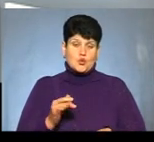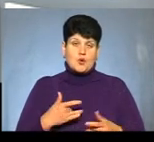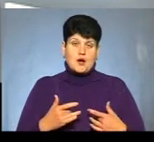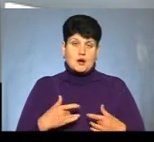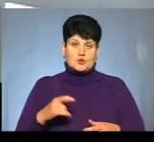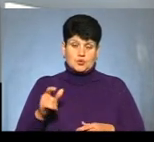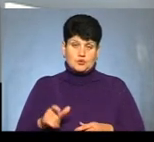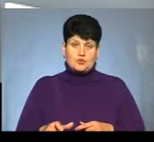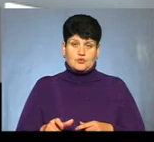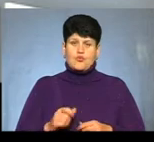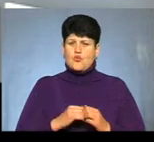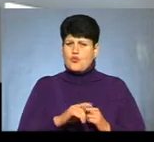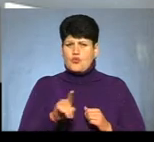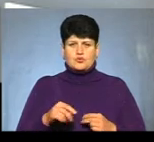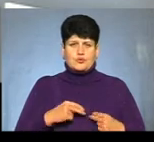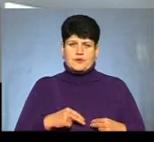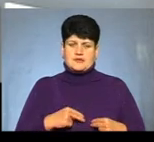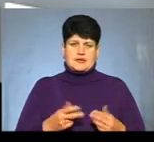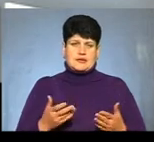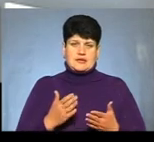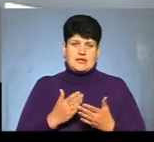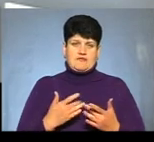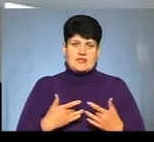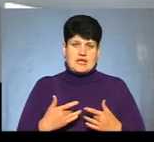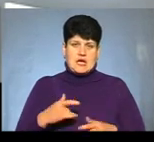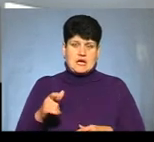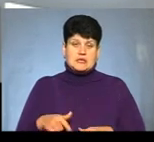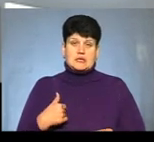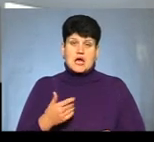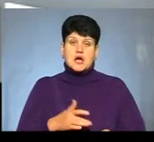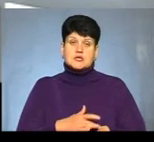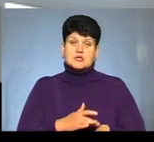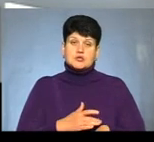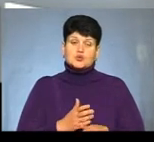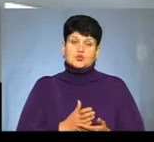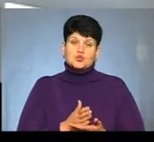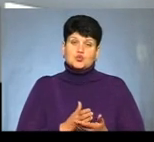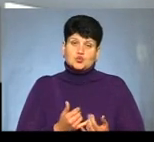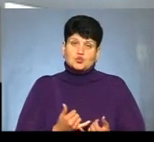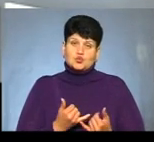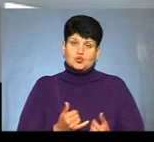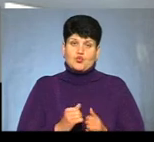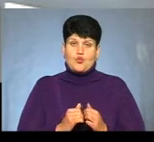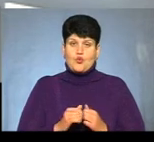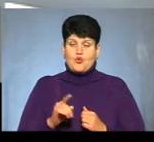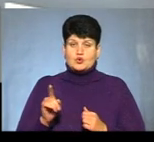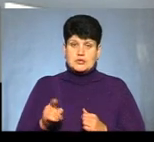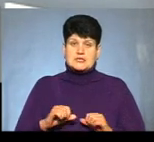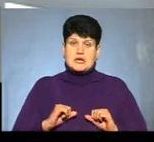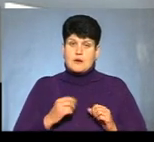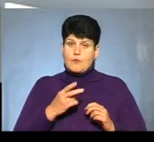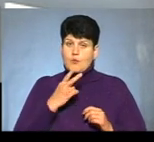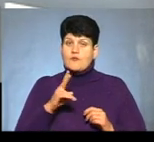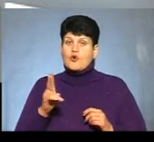слугою актора, кожного працівника, не тільки актора, кожного працівника, який є в театрі. Я служу кожному.